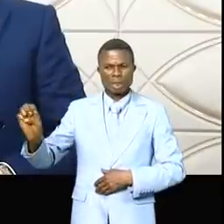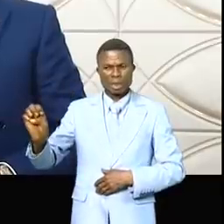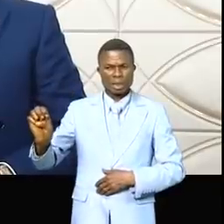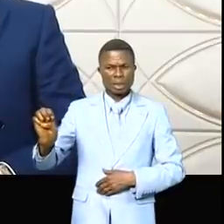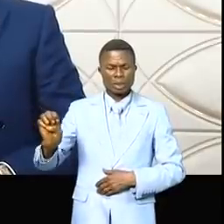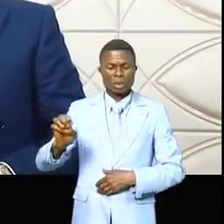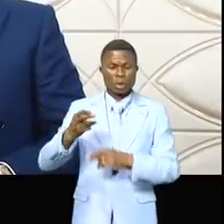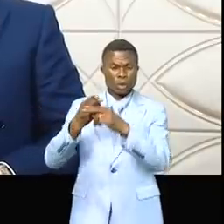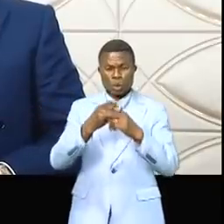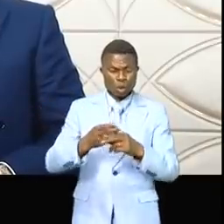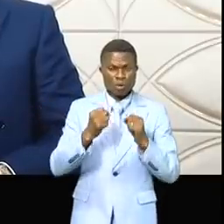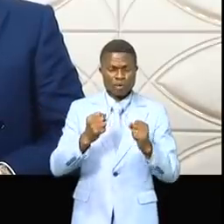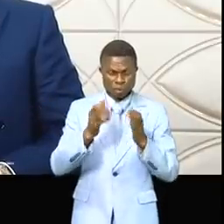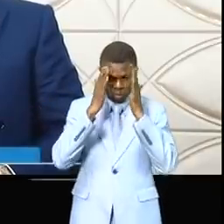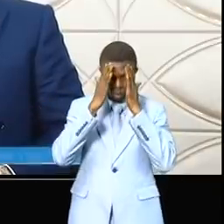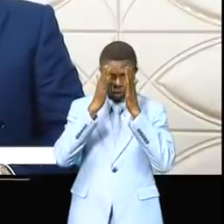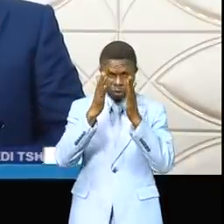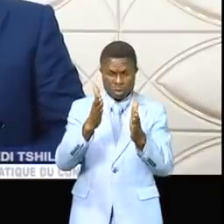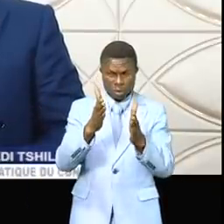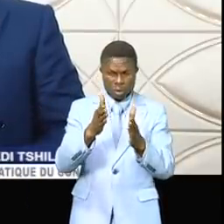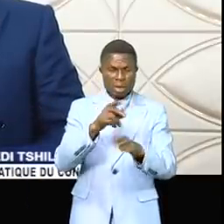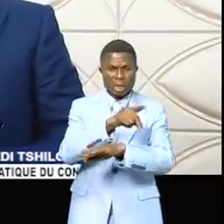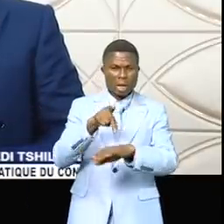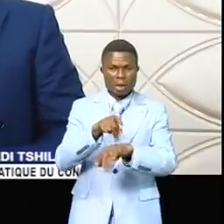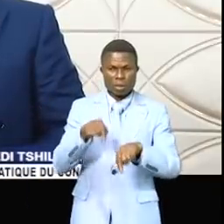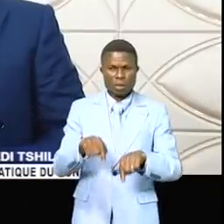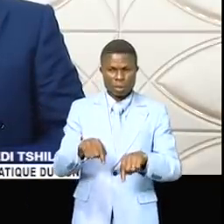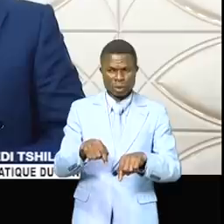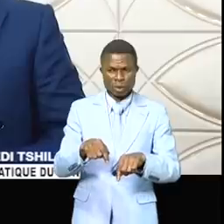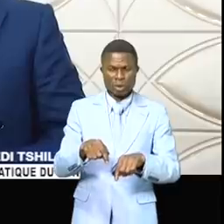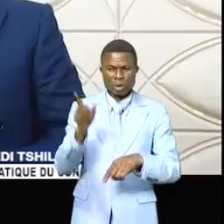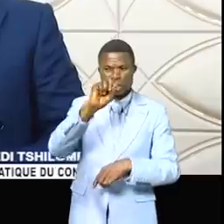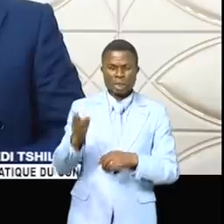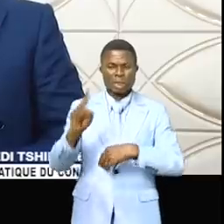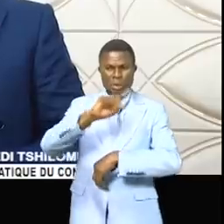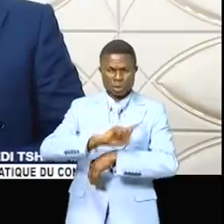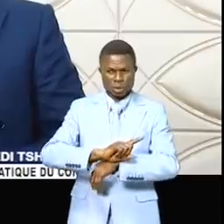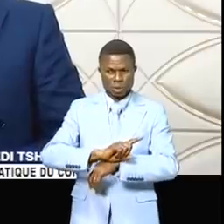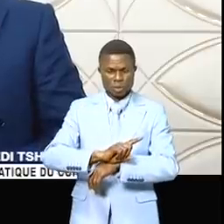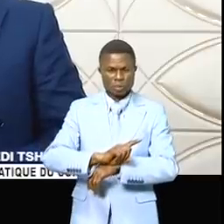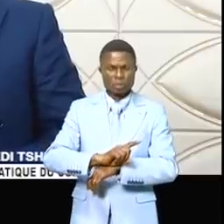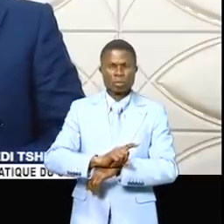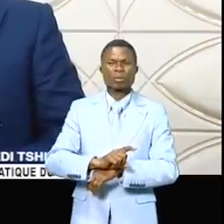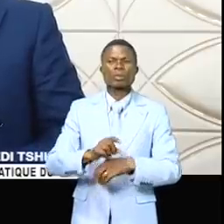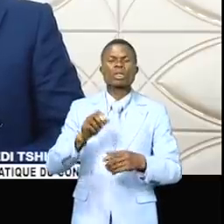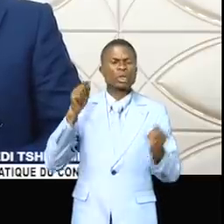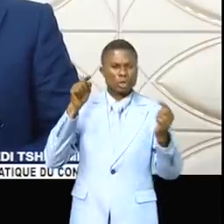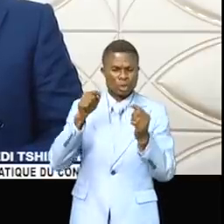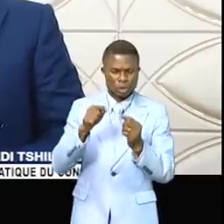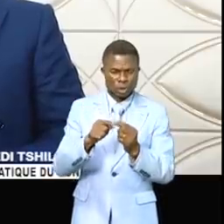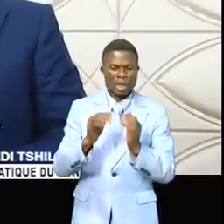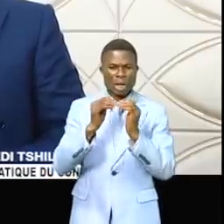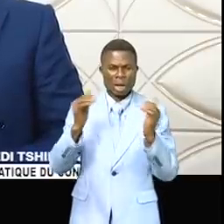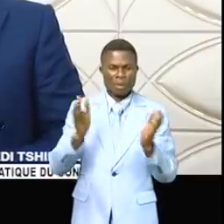rester vigilant et attentif pendant cette période et plus que jamais à cette cause salutaire jusqu'au